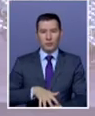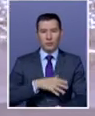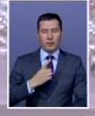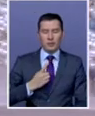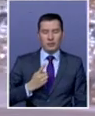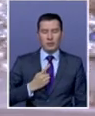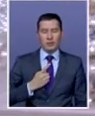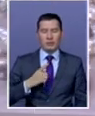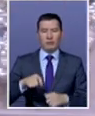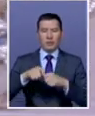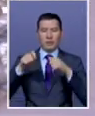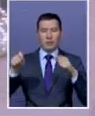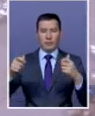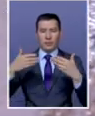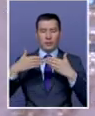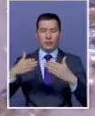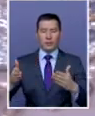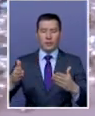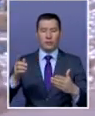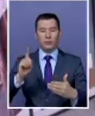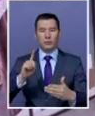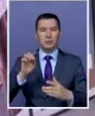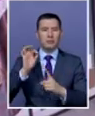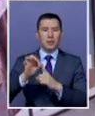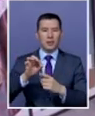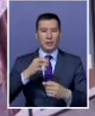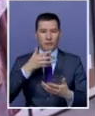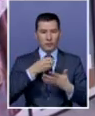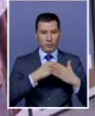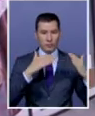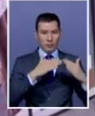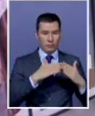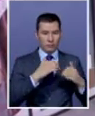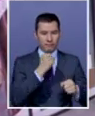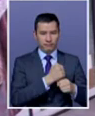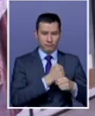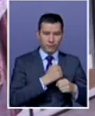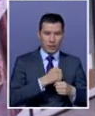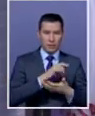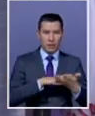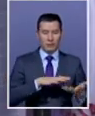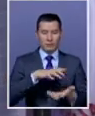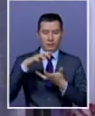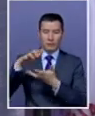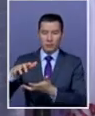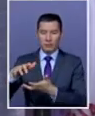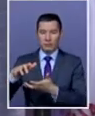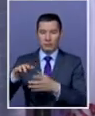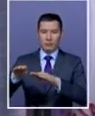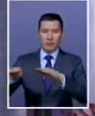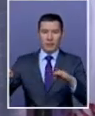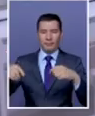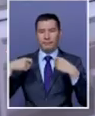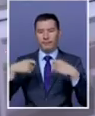алады. Тапқанын кәдеге жаратып, кейін өз ісін дамытса болады. Ал дүкенде көздің жауын алатын қазақтың костюмдерінен бастап, 100-ге жуық тауар